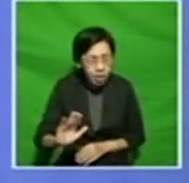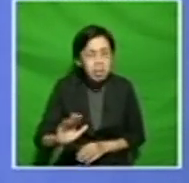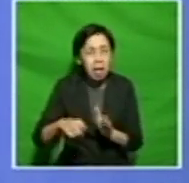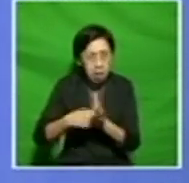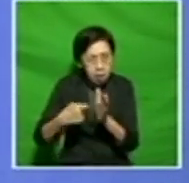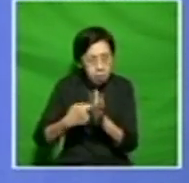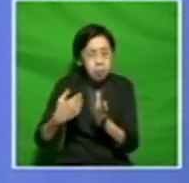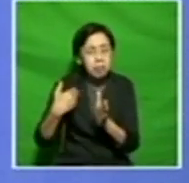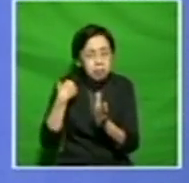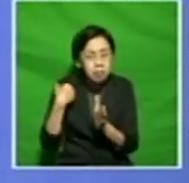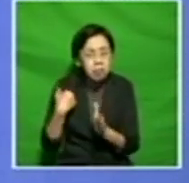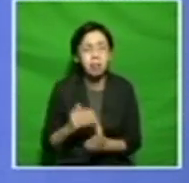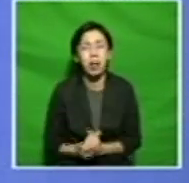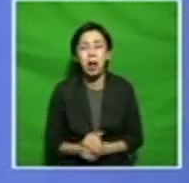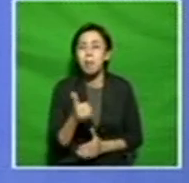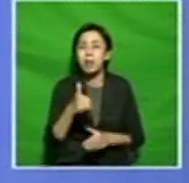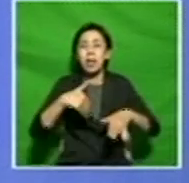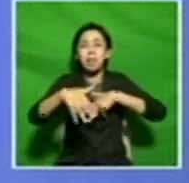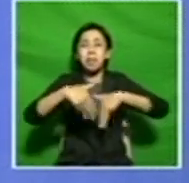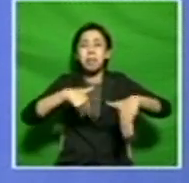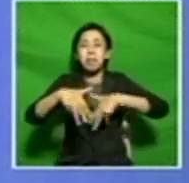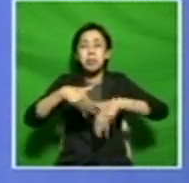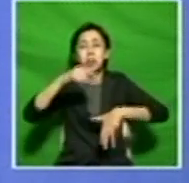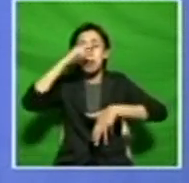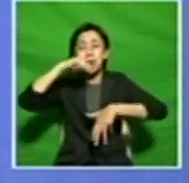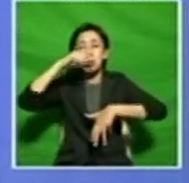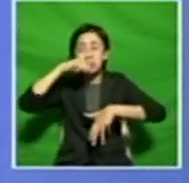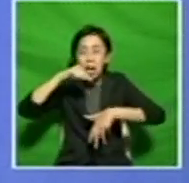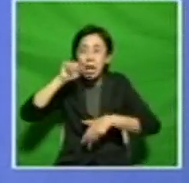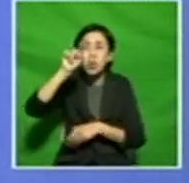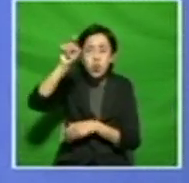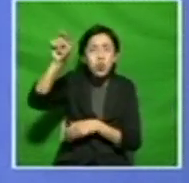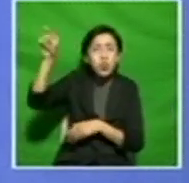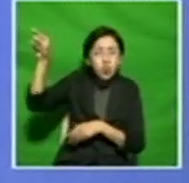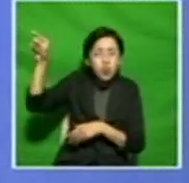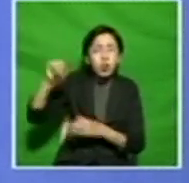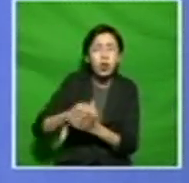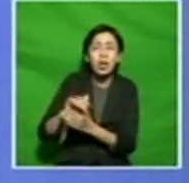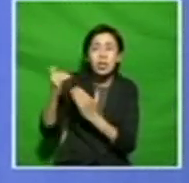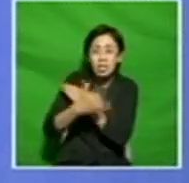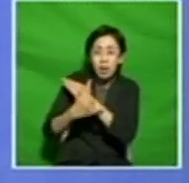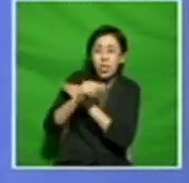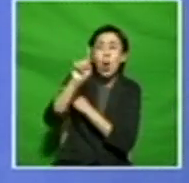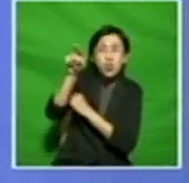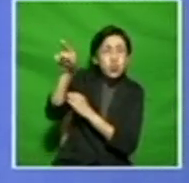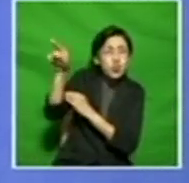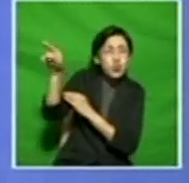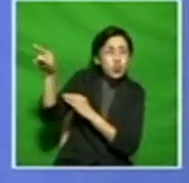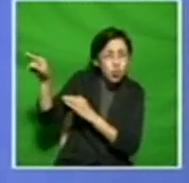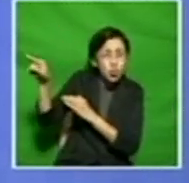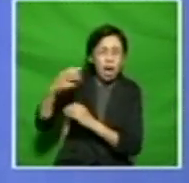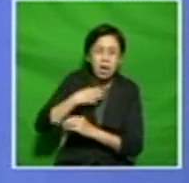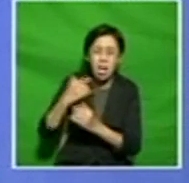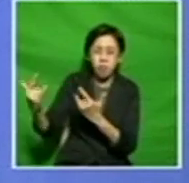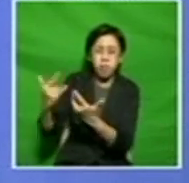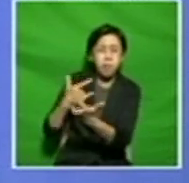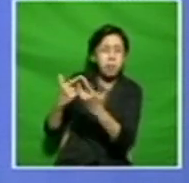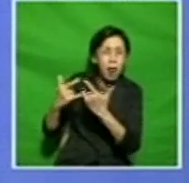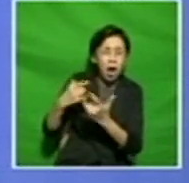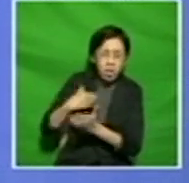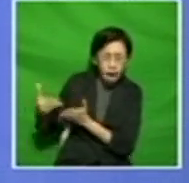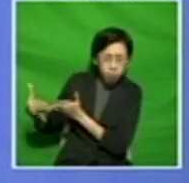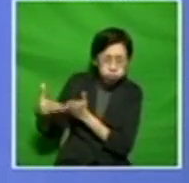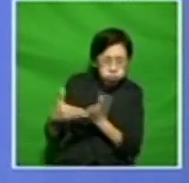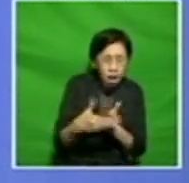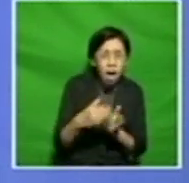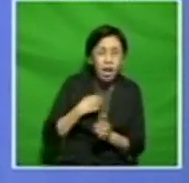ไรก็เพราะว่ามีพี่น้องประชาชนชาวไทยของเราที่ยังตกค้างอยู่ต่างประเทศที่ต้องการจะเข้ามาและคน